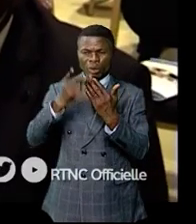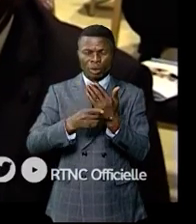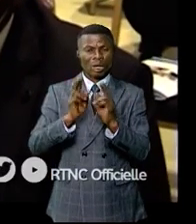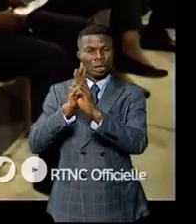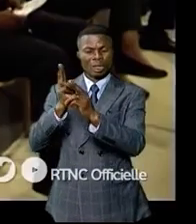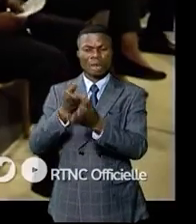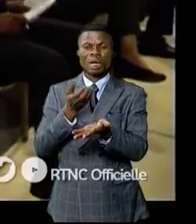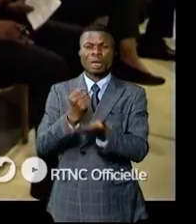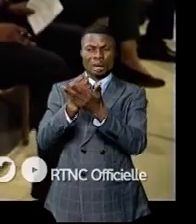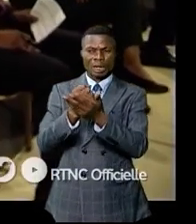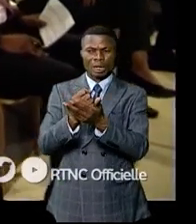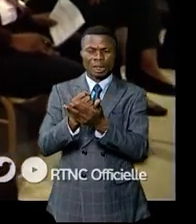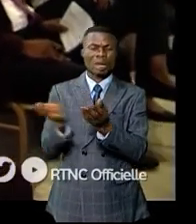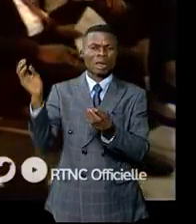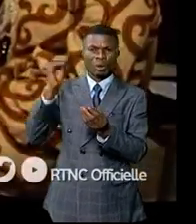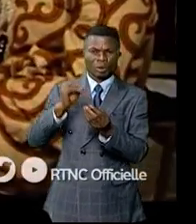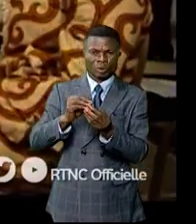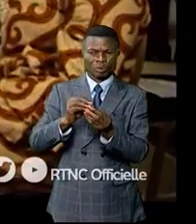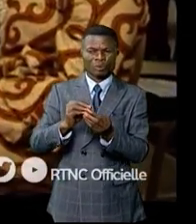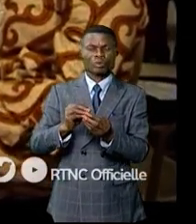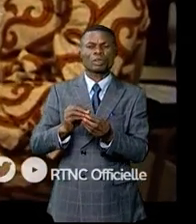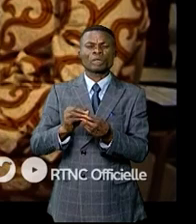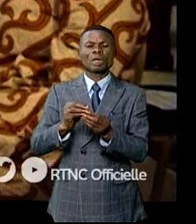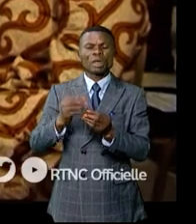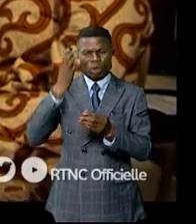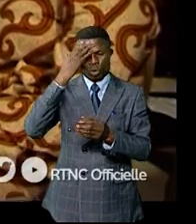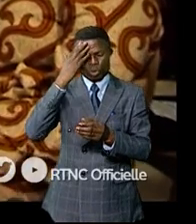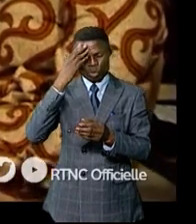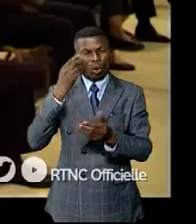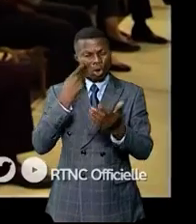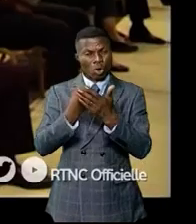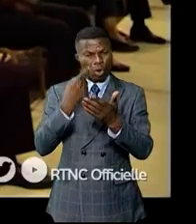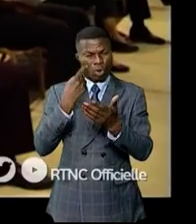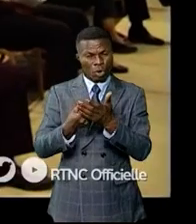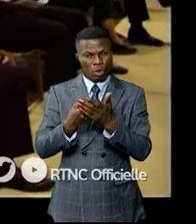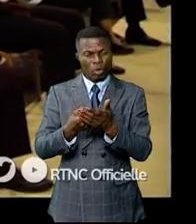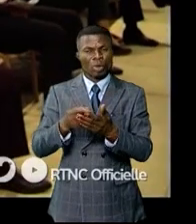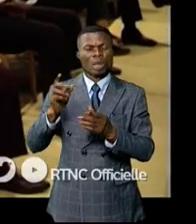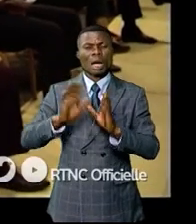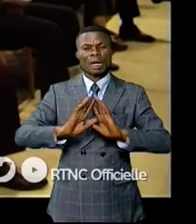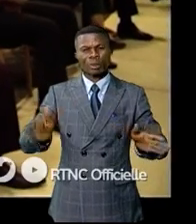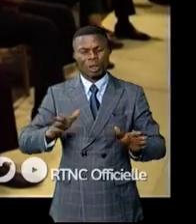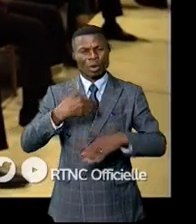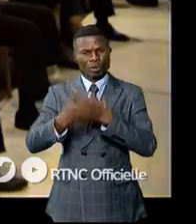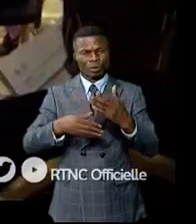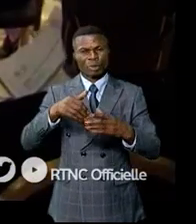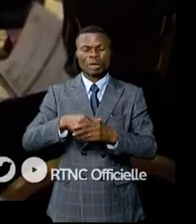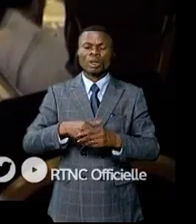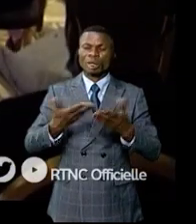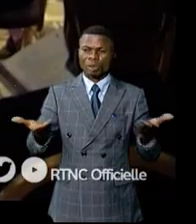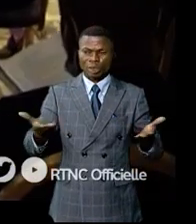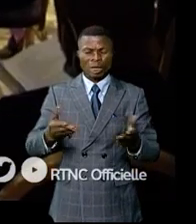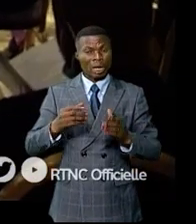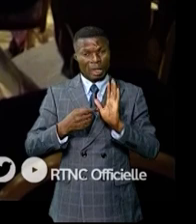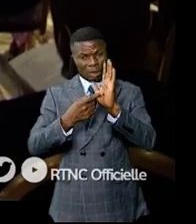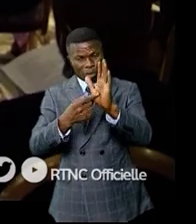rapports permettent, ont-ils ajouté, à juste titre, de dégager des constats en rapport avec les performances réalisées ou non, ce qui